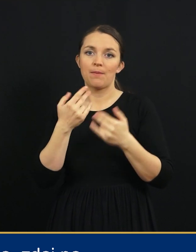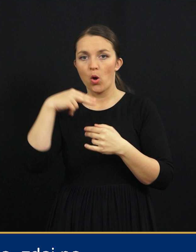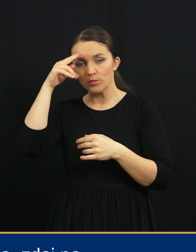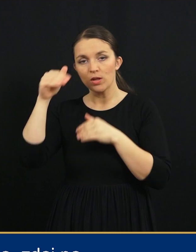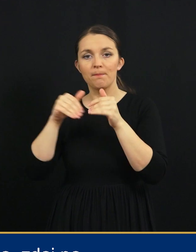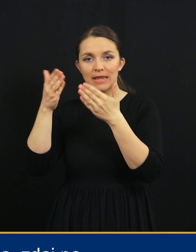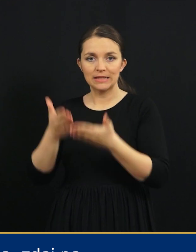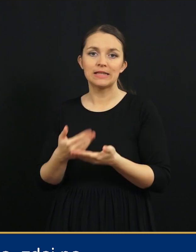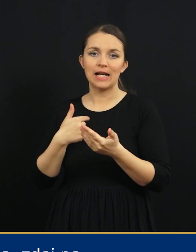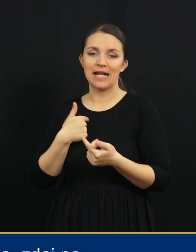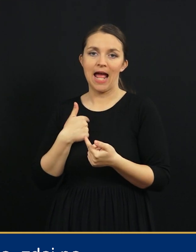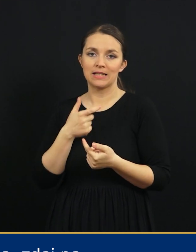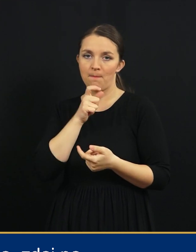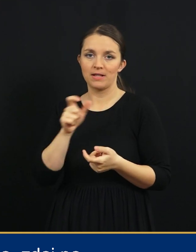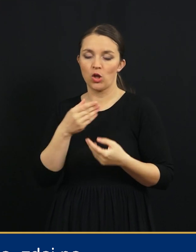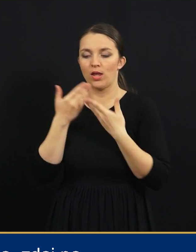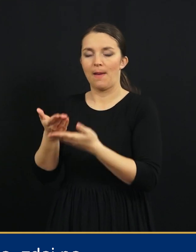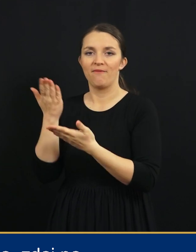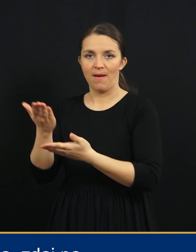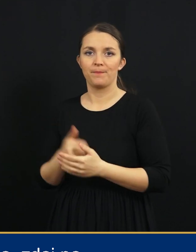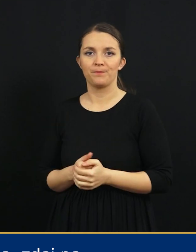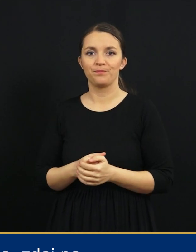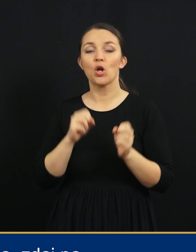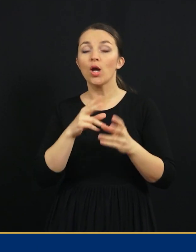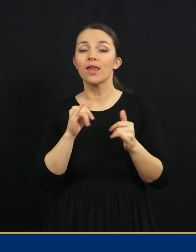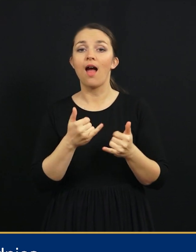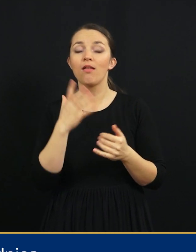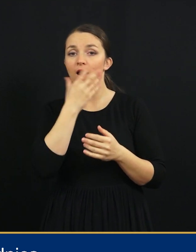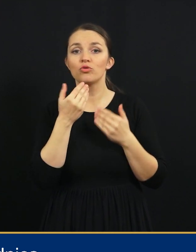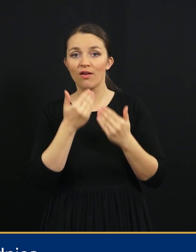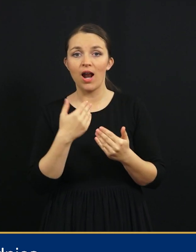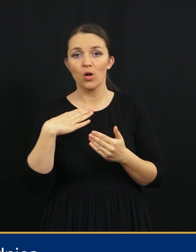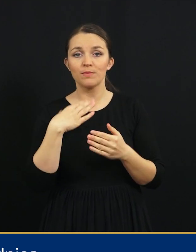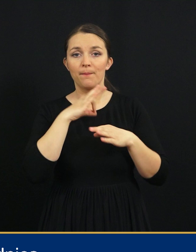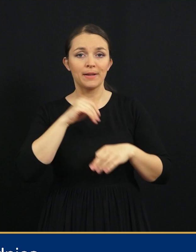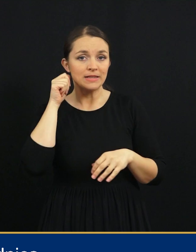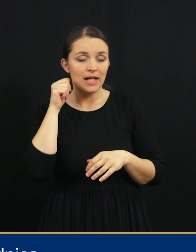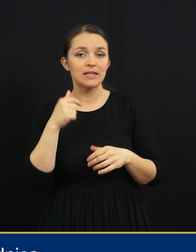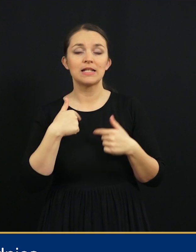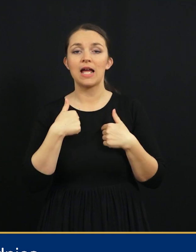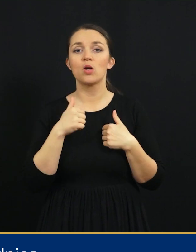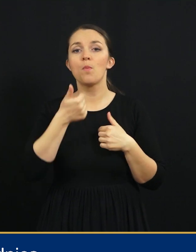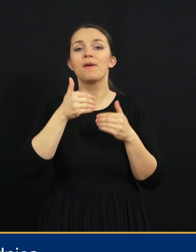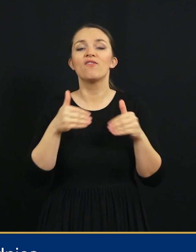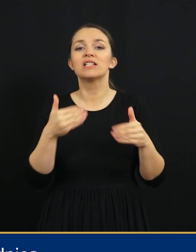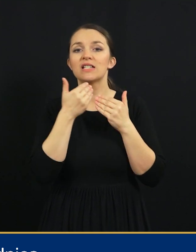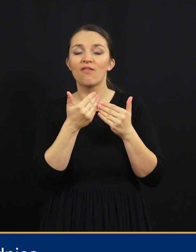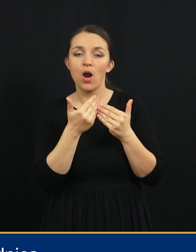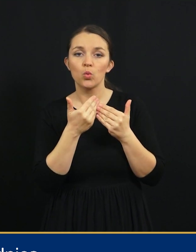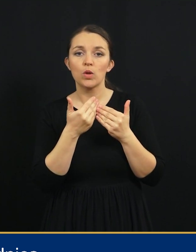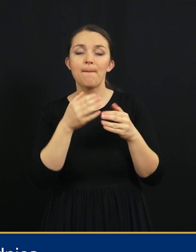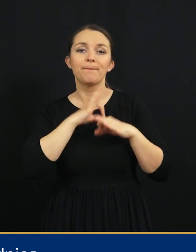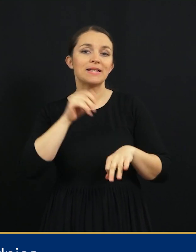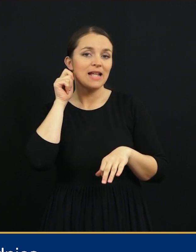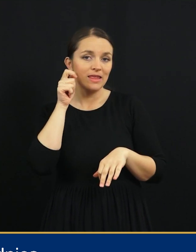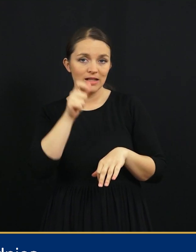Zdaj pa gospod minister, ker jaz besedo predajam vam. Najlepša hvala, gospa predsednica. Jaz se v prvi vrsti